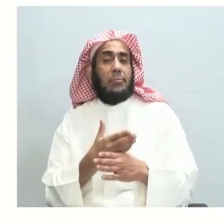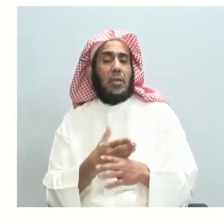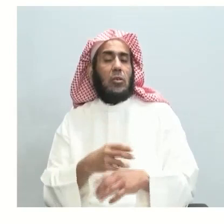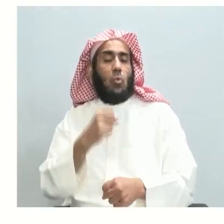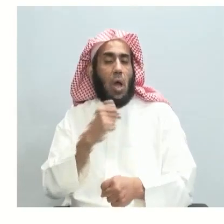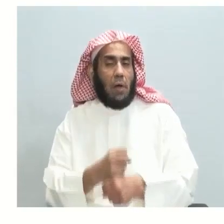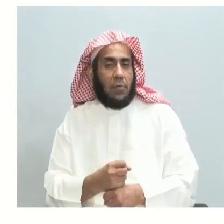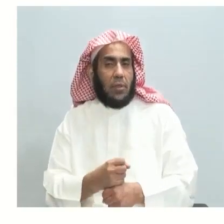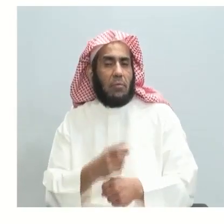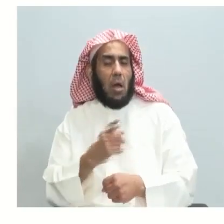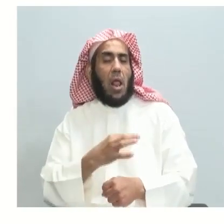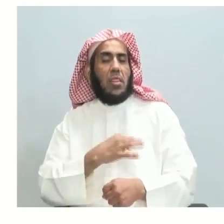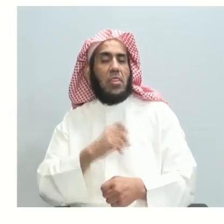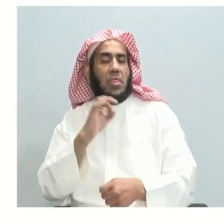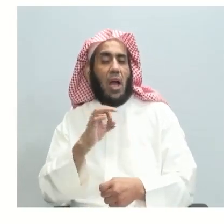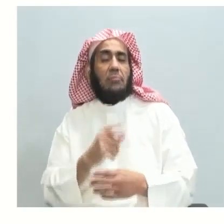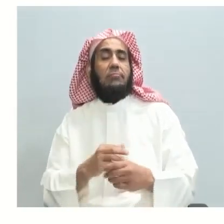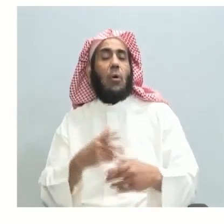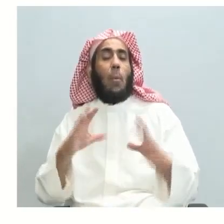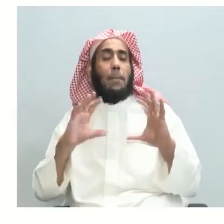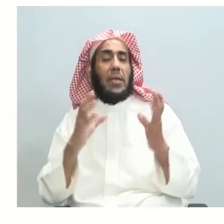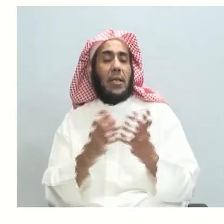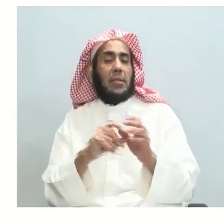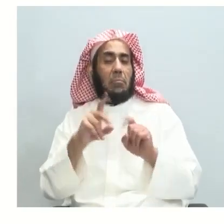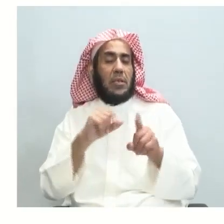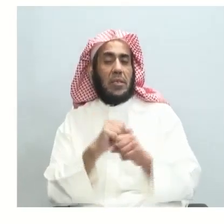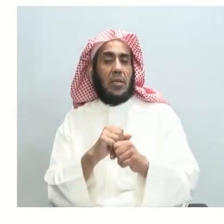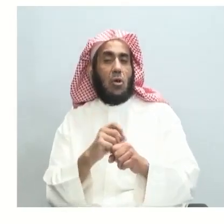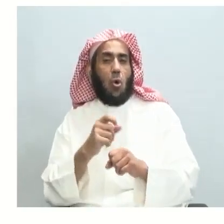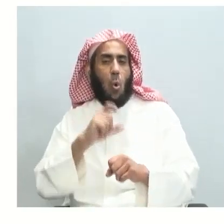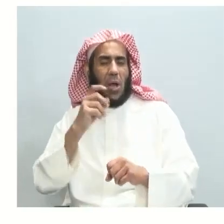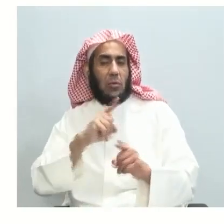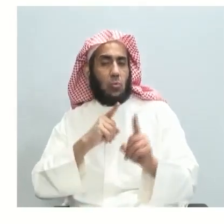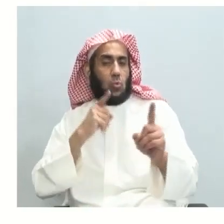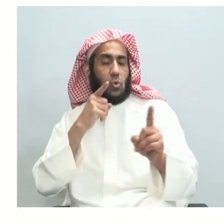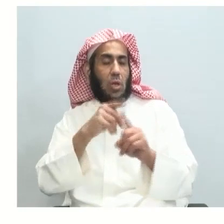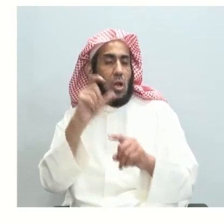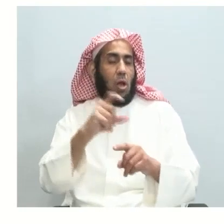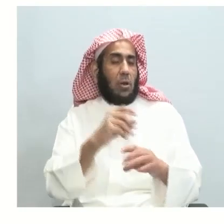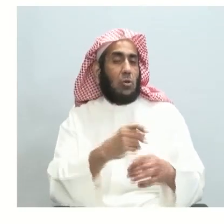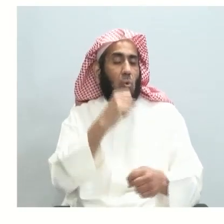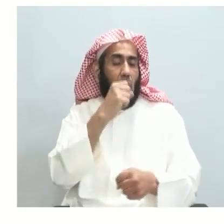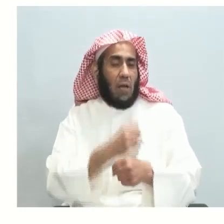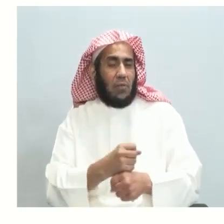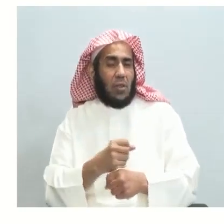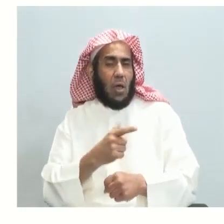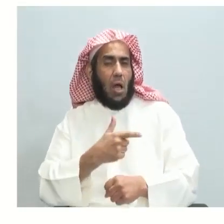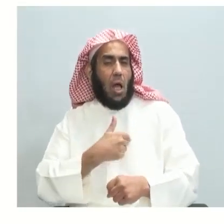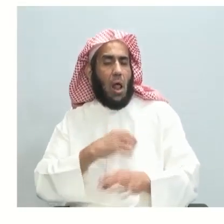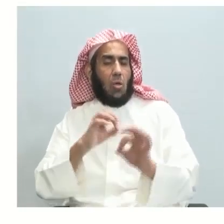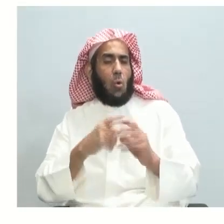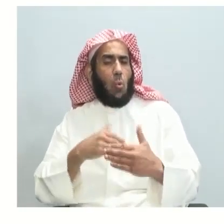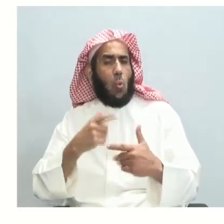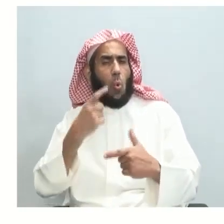تحافظ على سمعته هي تقوم باداره المنصه وصوتها توصله لعميل لكي تحافظ على سمعتها التي بنتها قد يكون